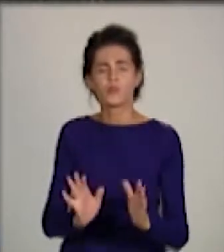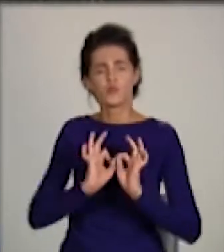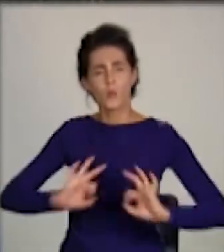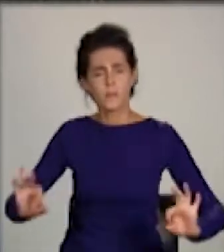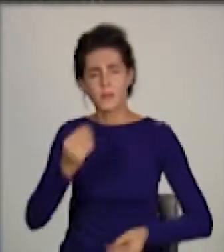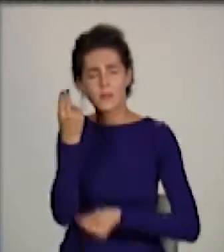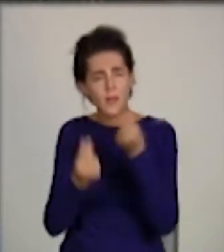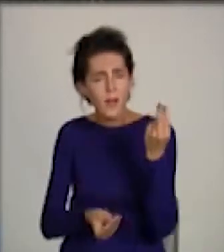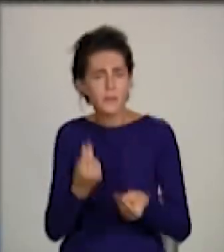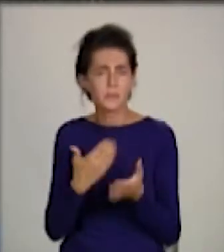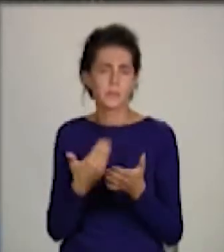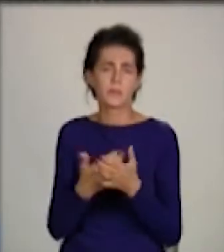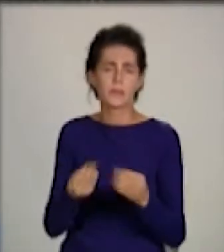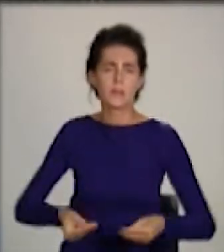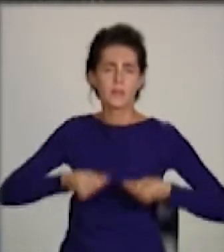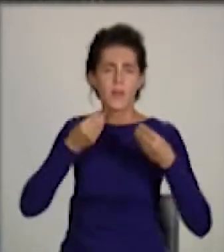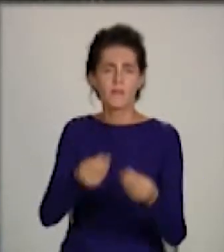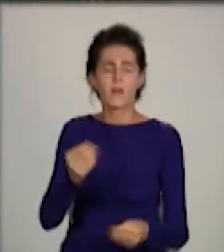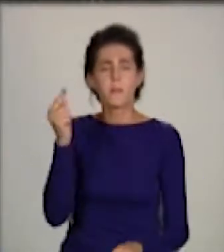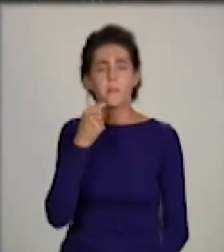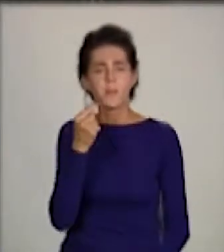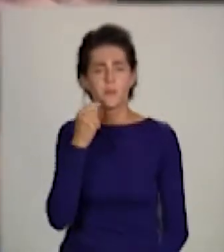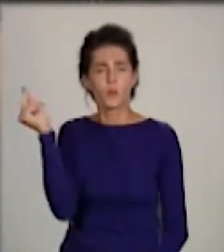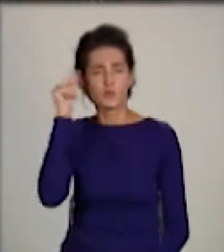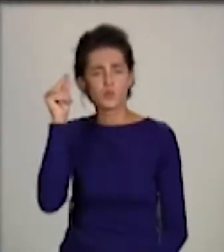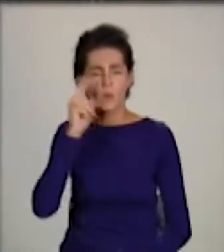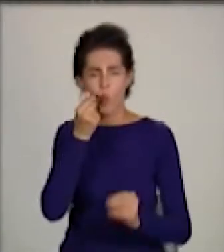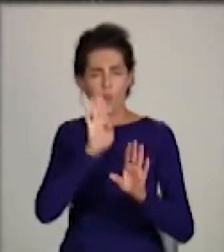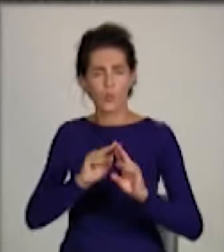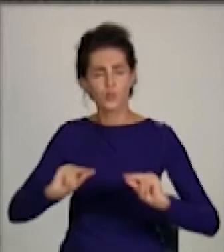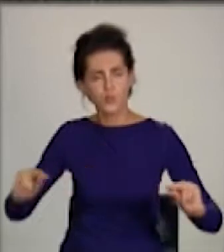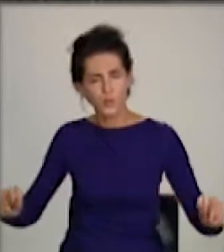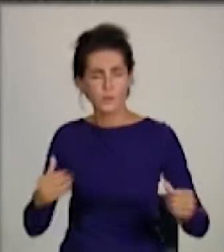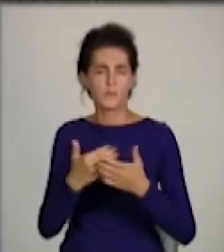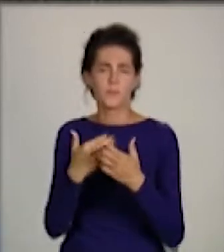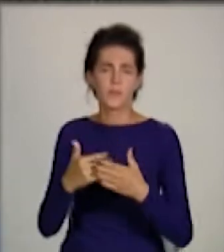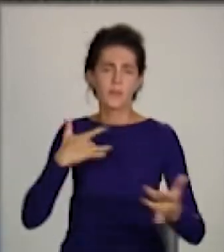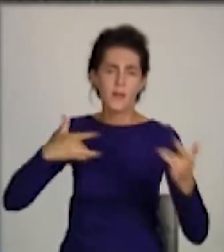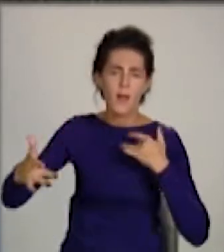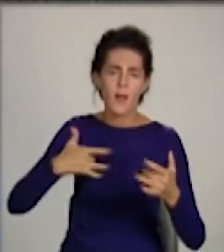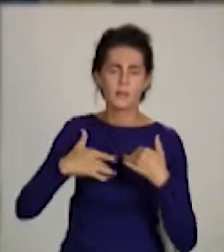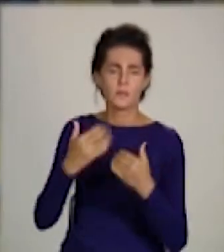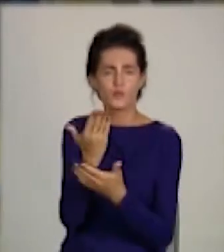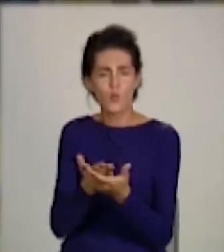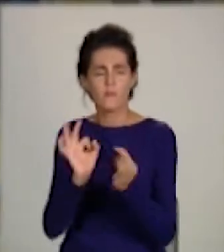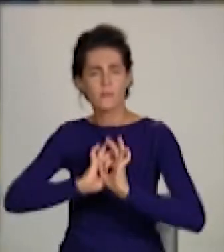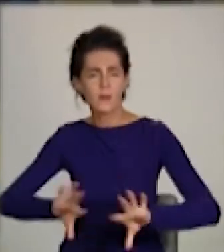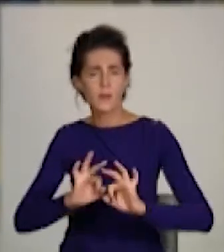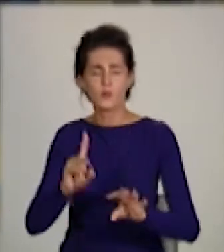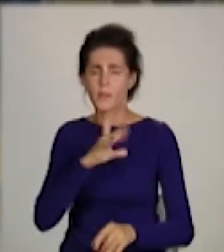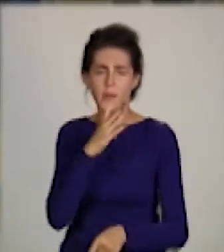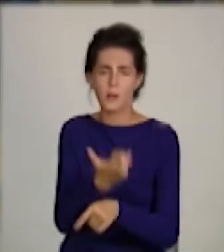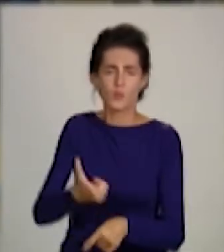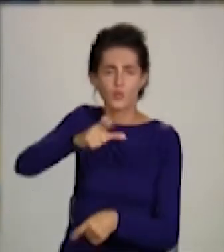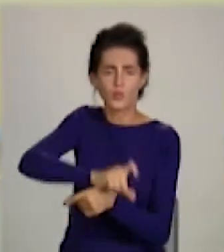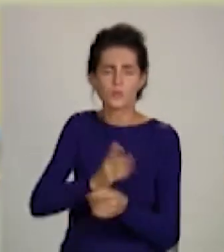да, і давати йому роль учителя, зобразити, давати йому роль якраз і ученика. Не перевантажуйте